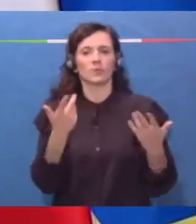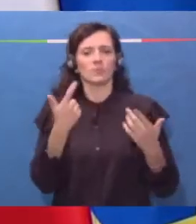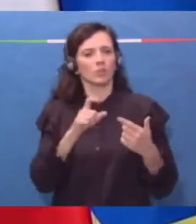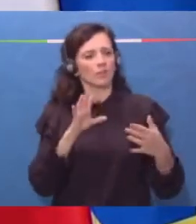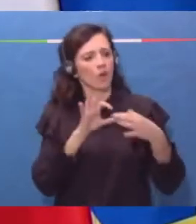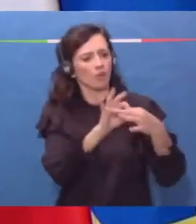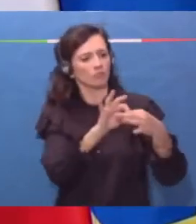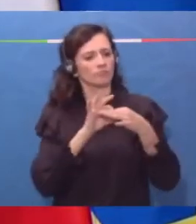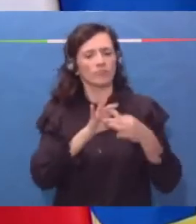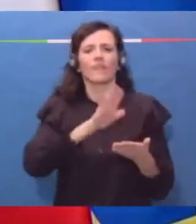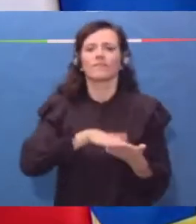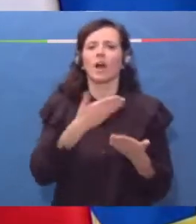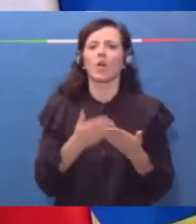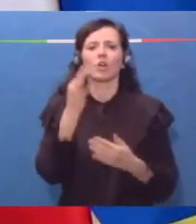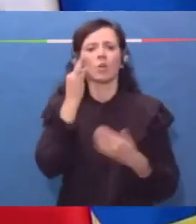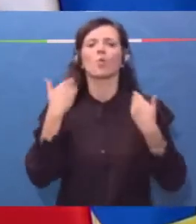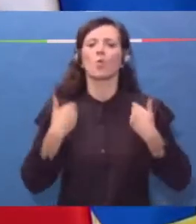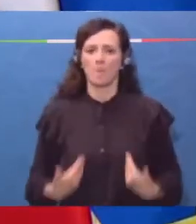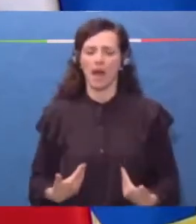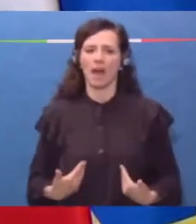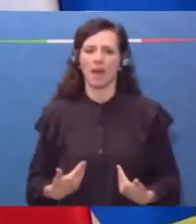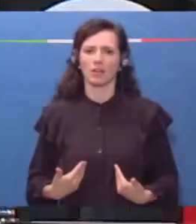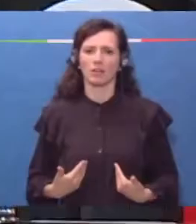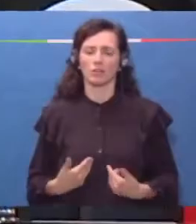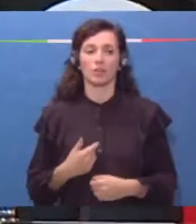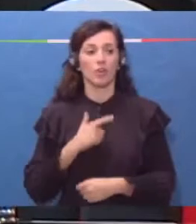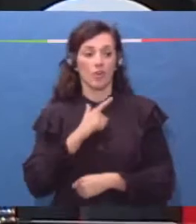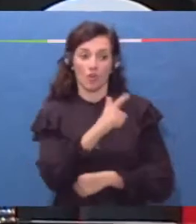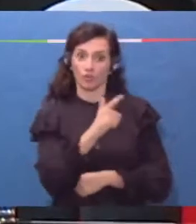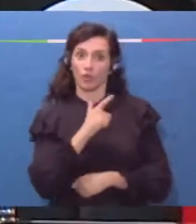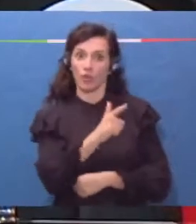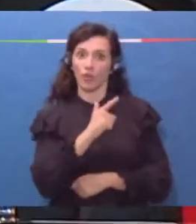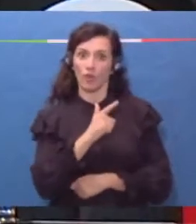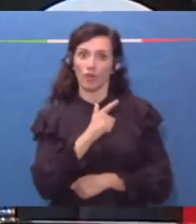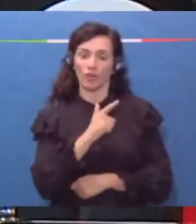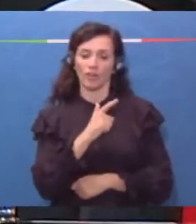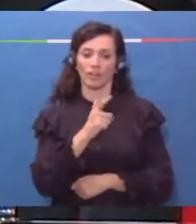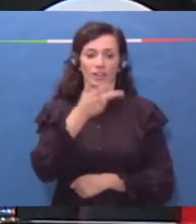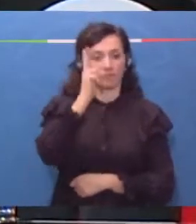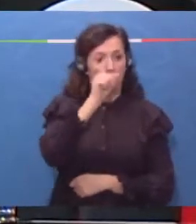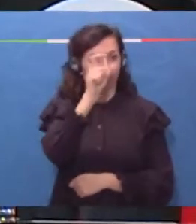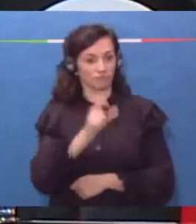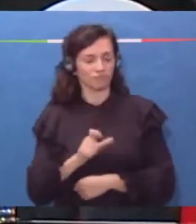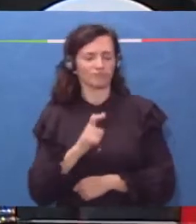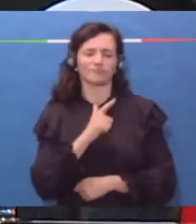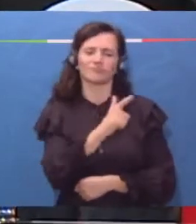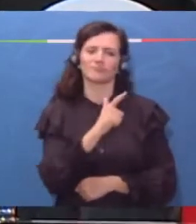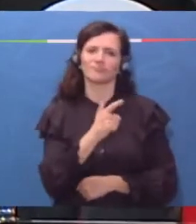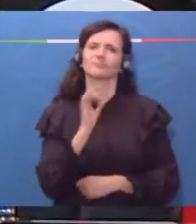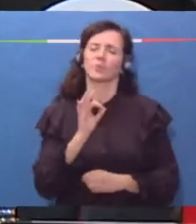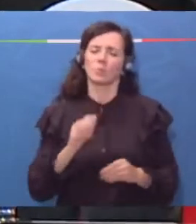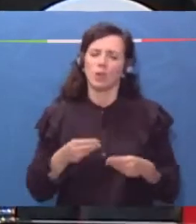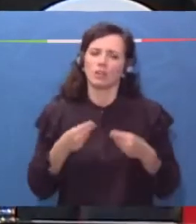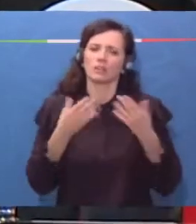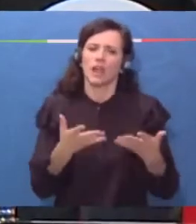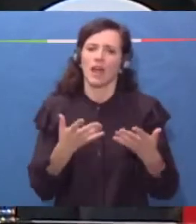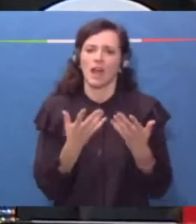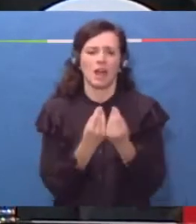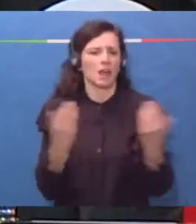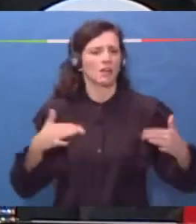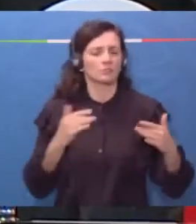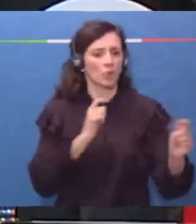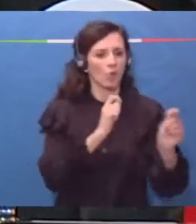umani. Noi siamo entrambi paesi che hanno dato tanto al